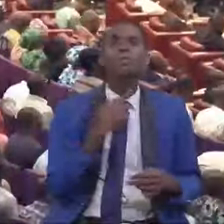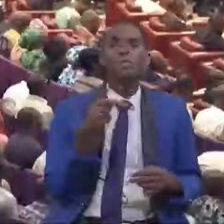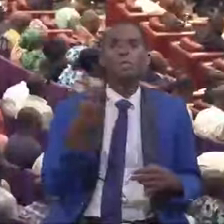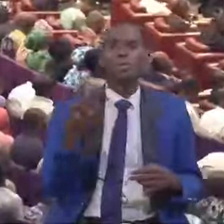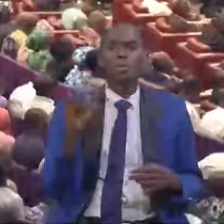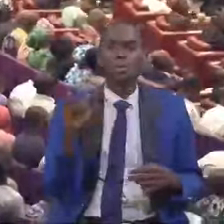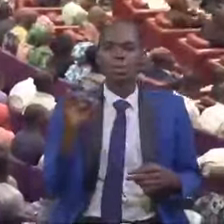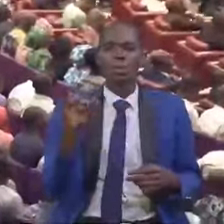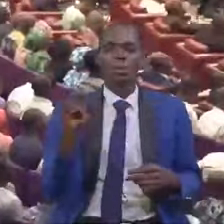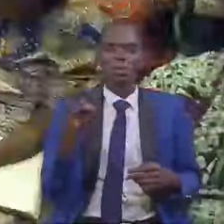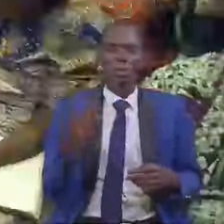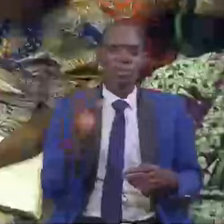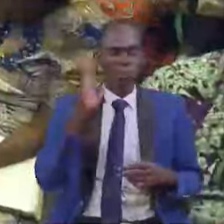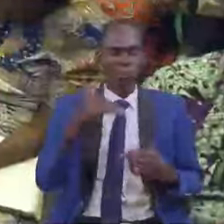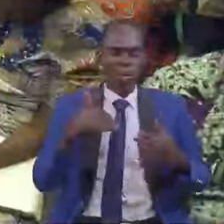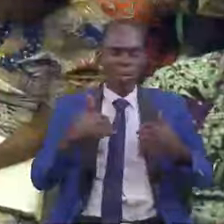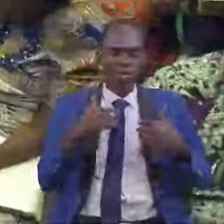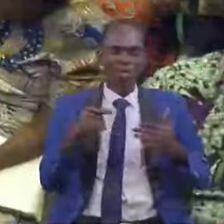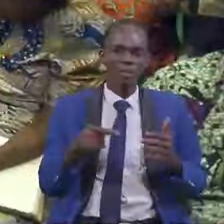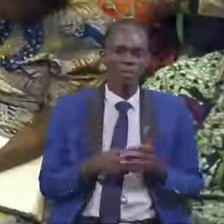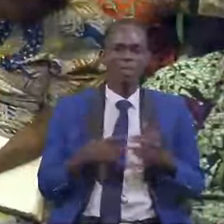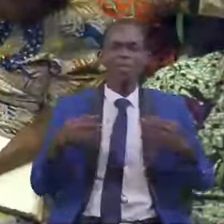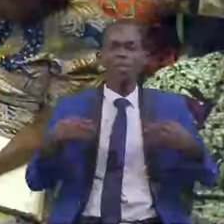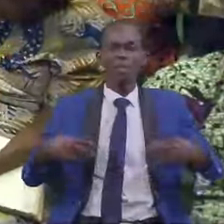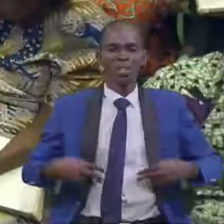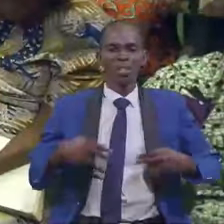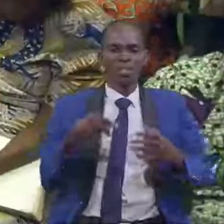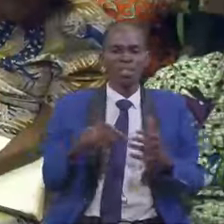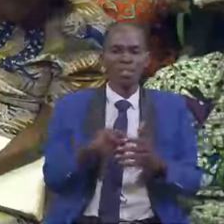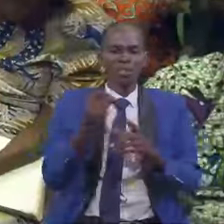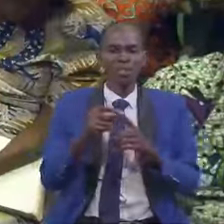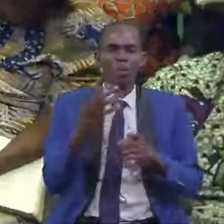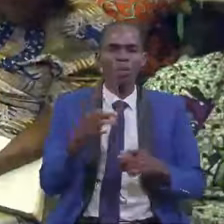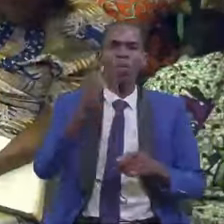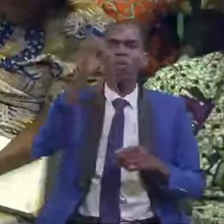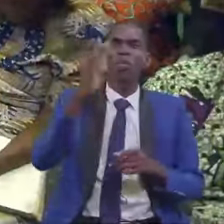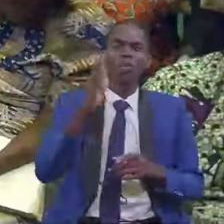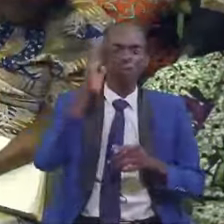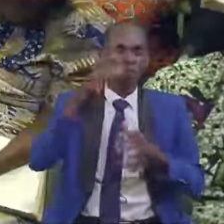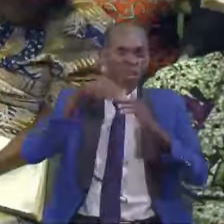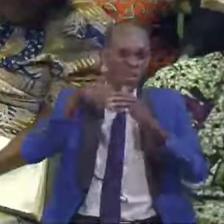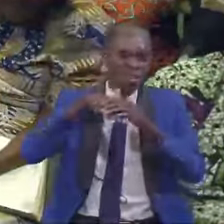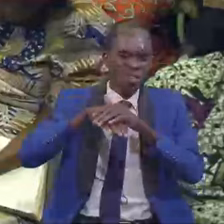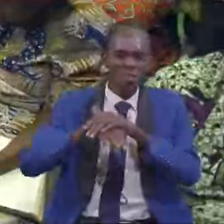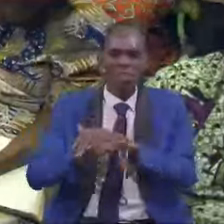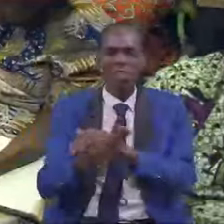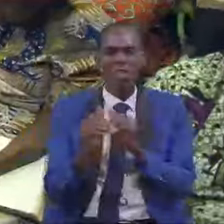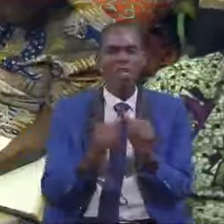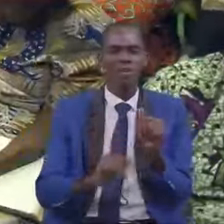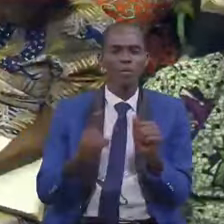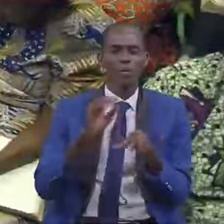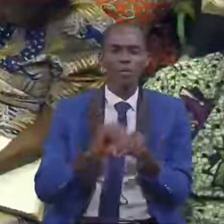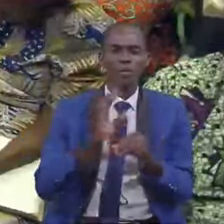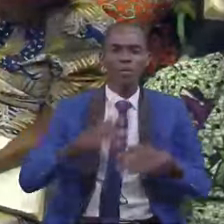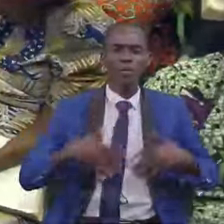corps aura cette santé. La parole de Dieu va pénétrer dans votre organisme. Vous allez